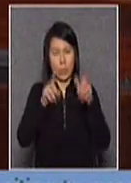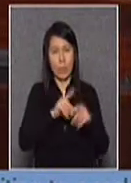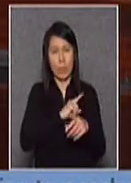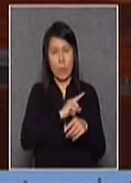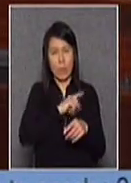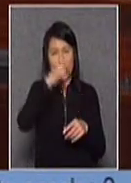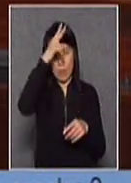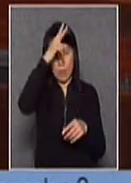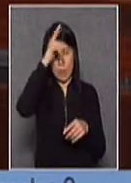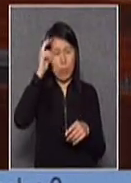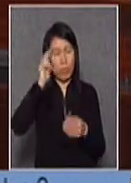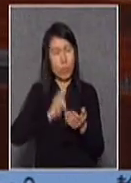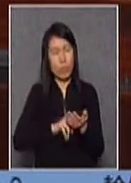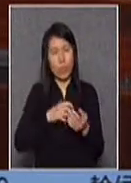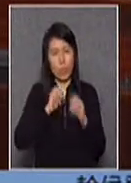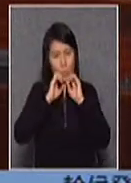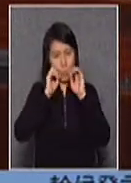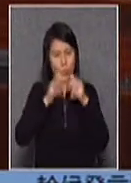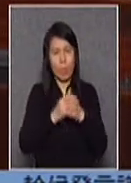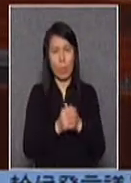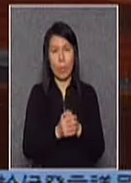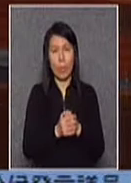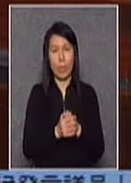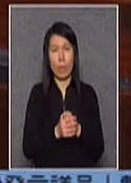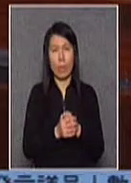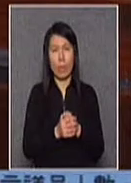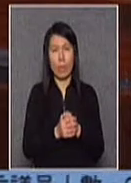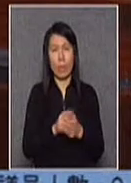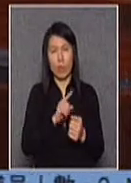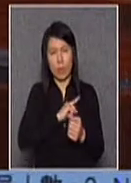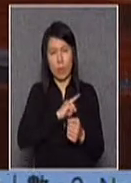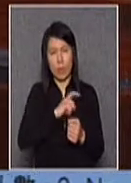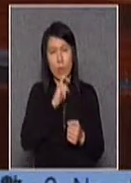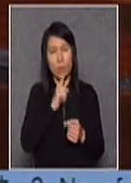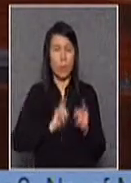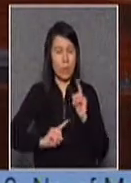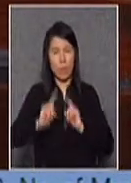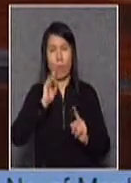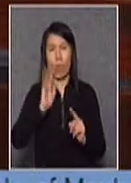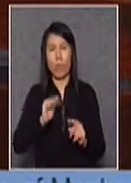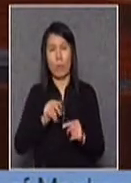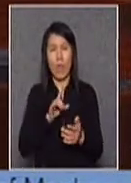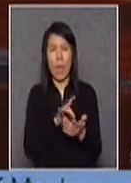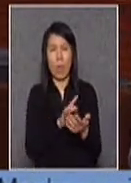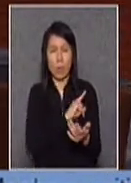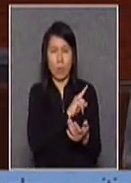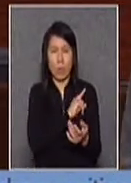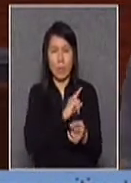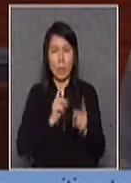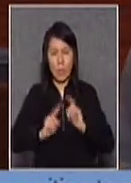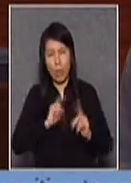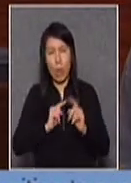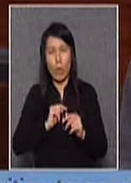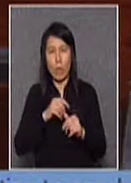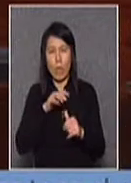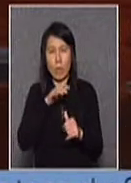治信念，都沒什麼，即是 他自己就充滿自由，利用他的自由來打壓他自己